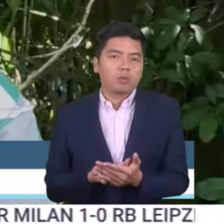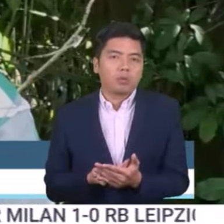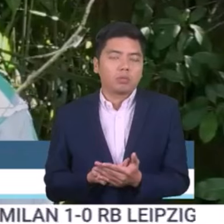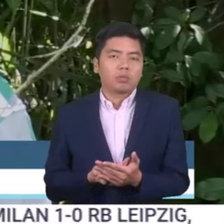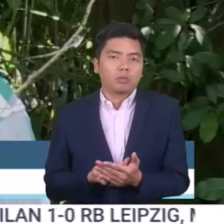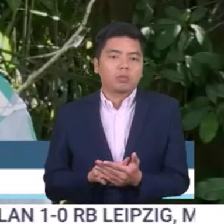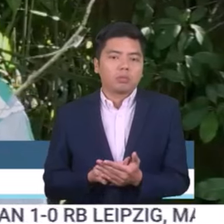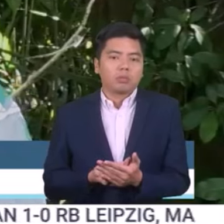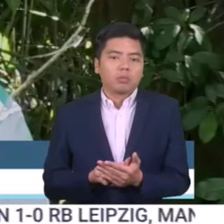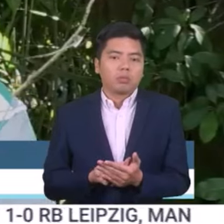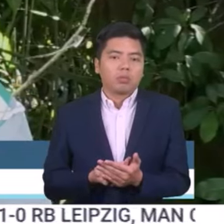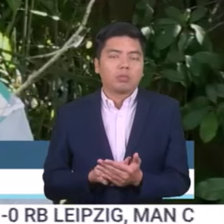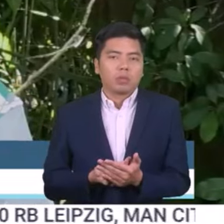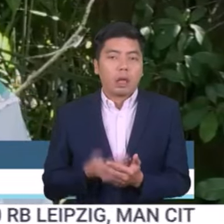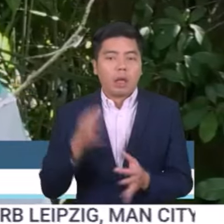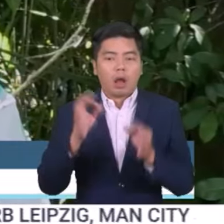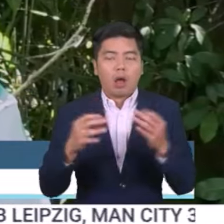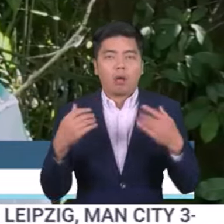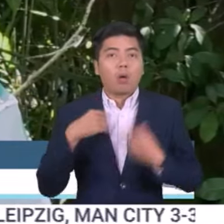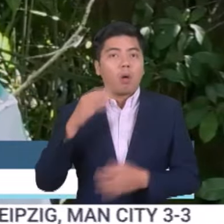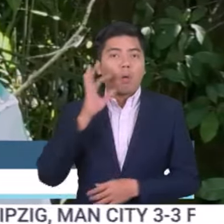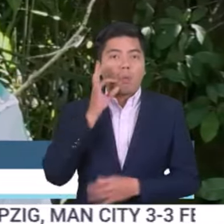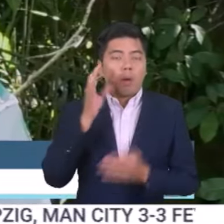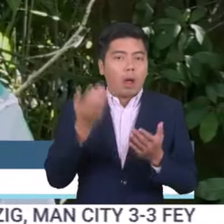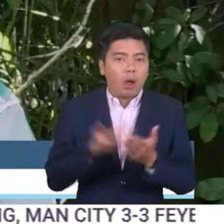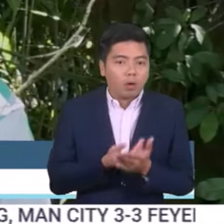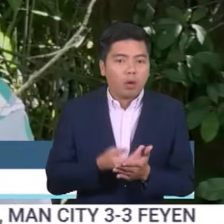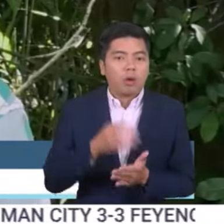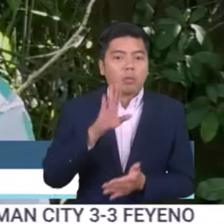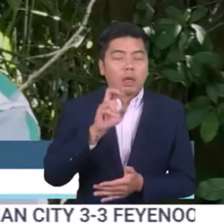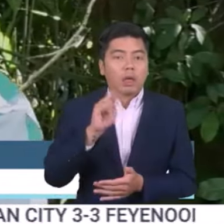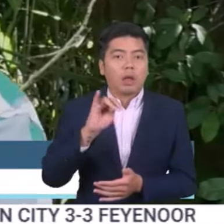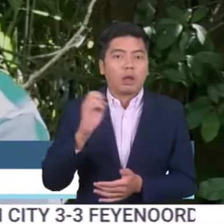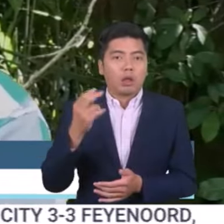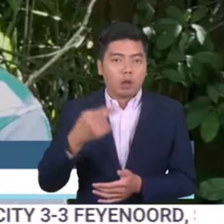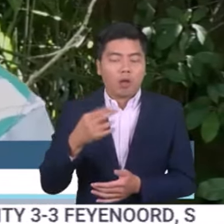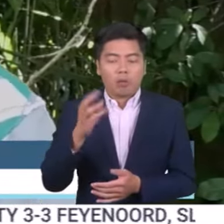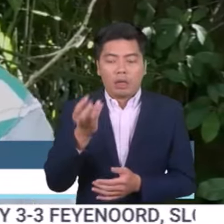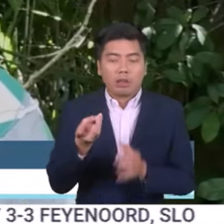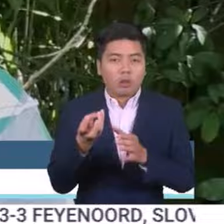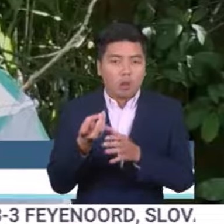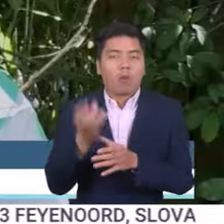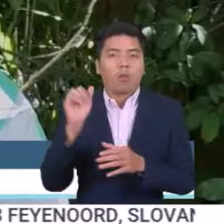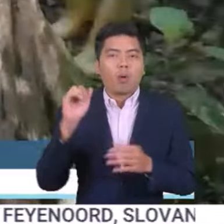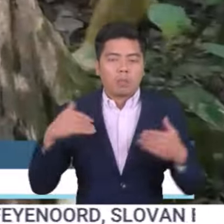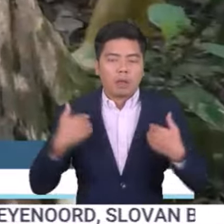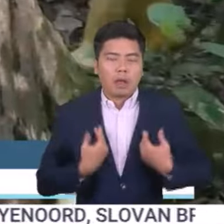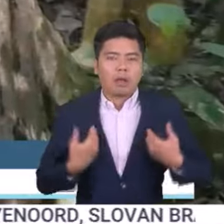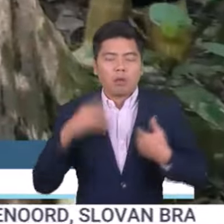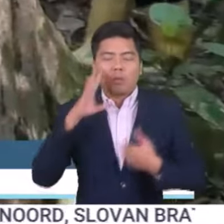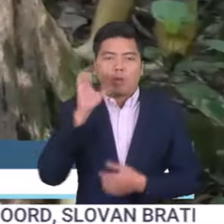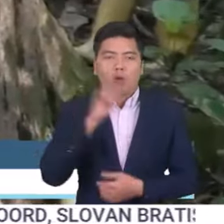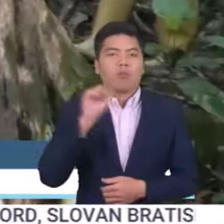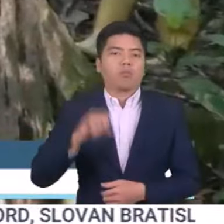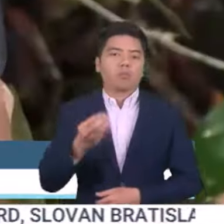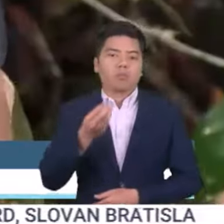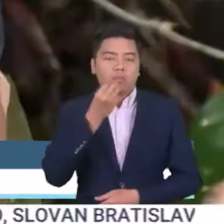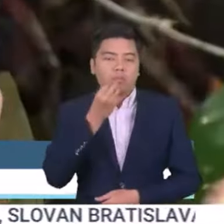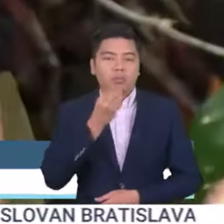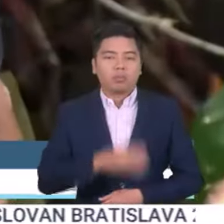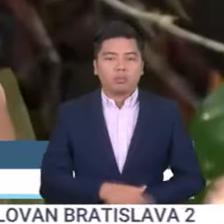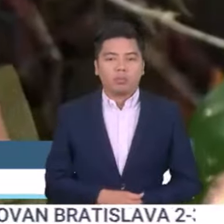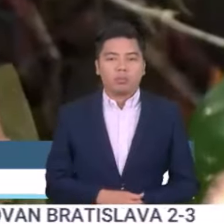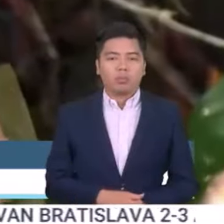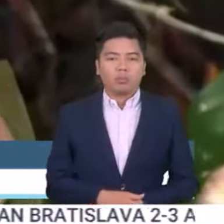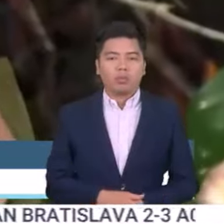pun benih tu akan dimakan oleh binatang, serangga dan sebagainya. Selain pemuliharaan,